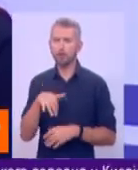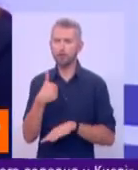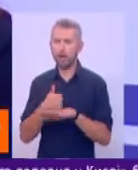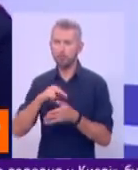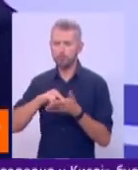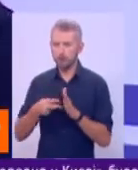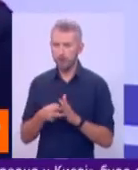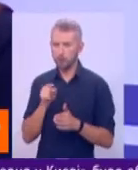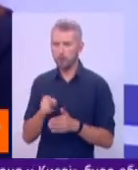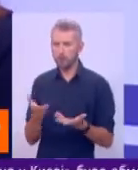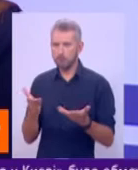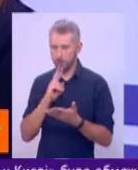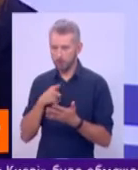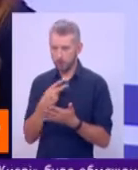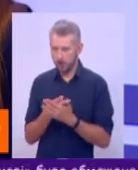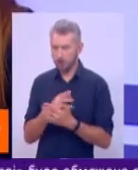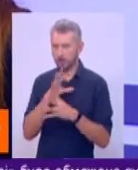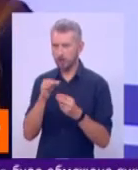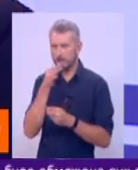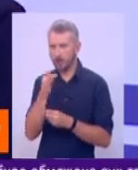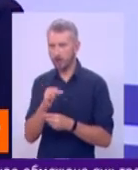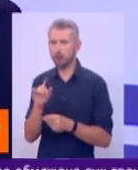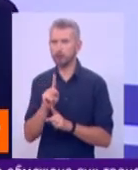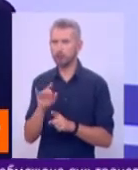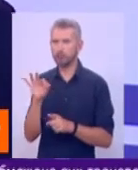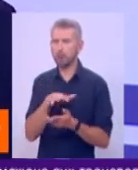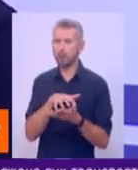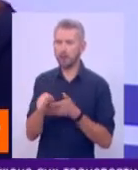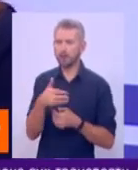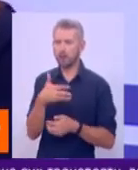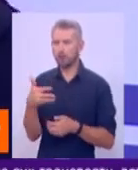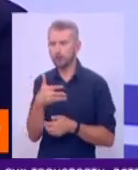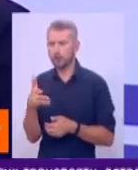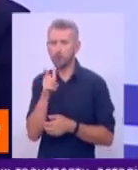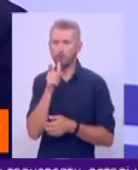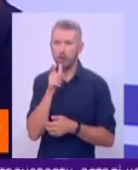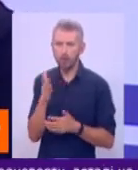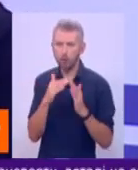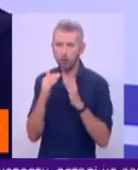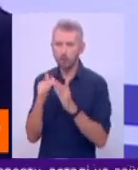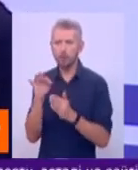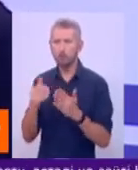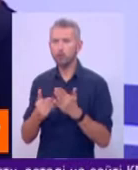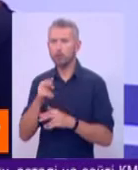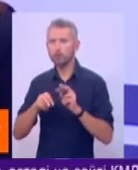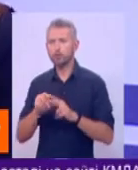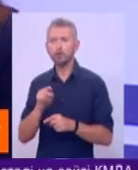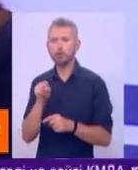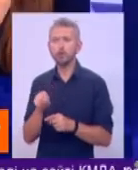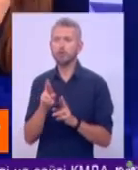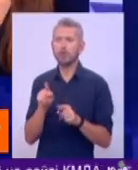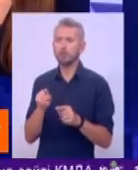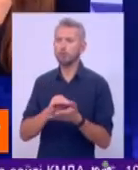генплану, так, там якось передбачено, взагалі сказано щось про знесення хрущівок, сталінок, про новобудови, що там, як